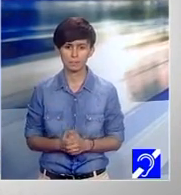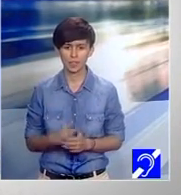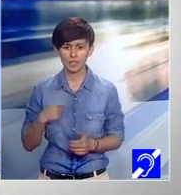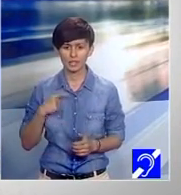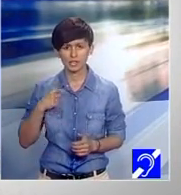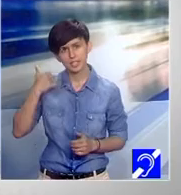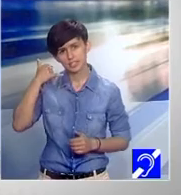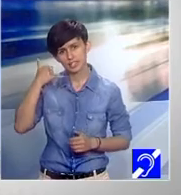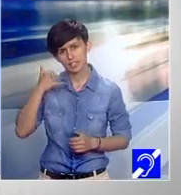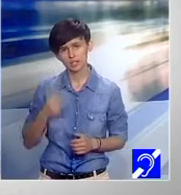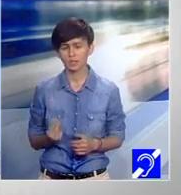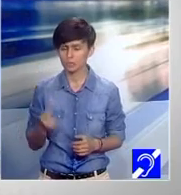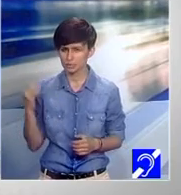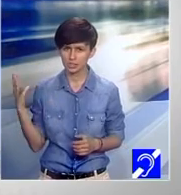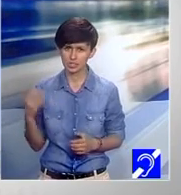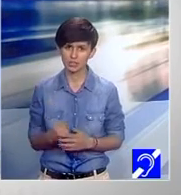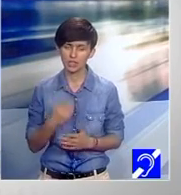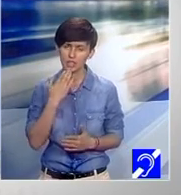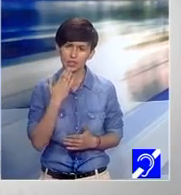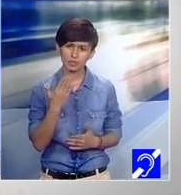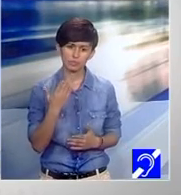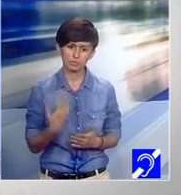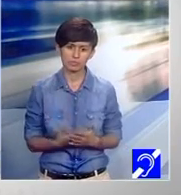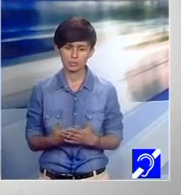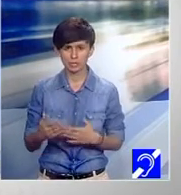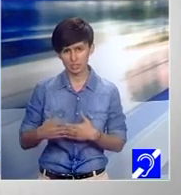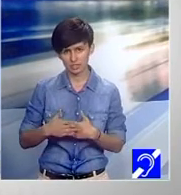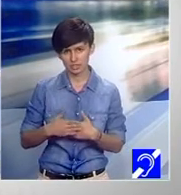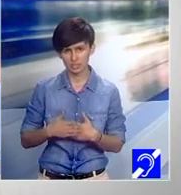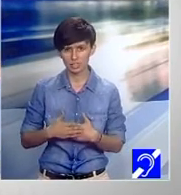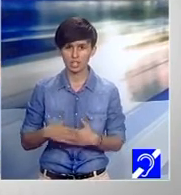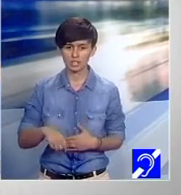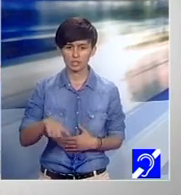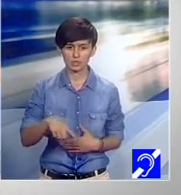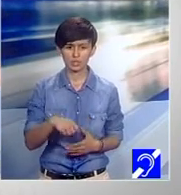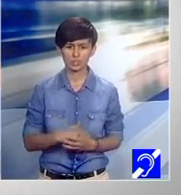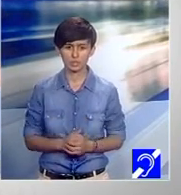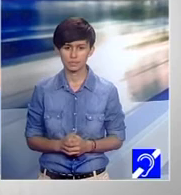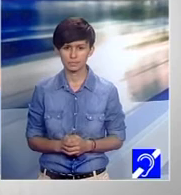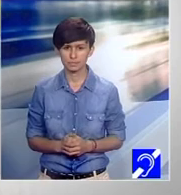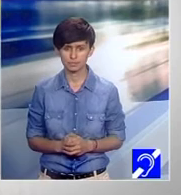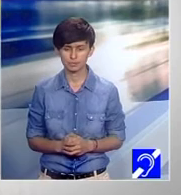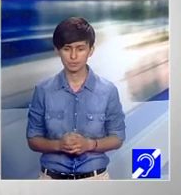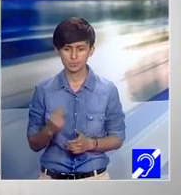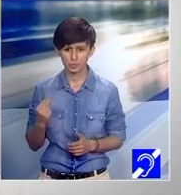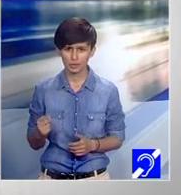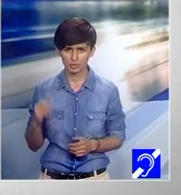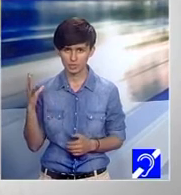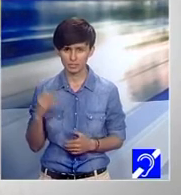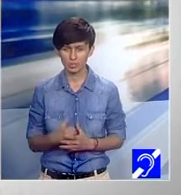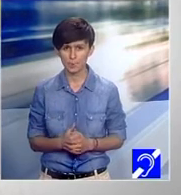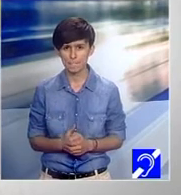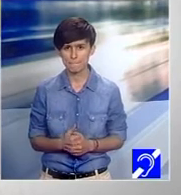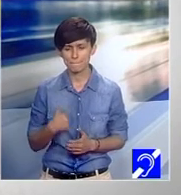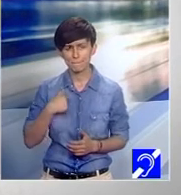la telefon, sărut mâinile. Vă mulțumim foarte mult, doamna Cristiana, pentru că sunteți în legătură telefonică cu noi. Bună ziua, cu mare drag!